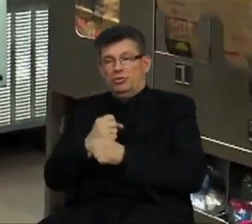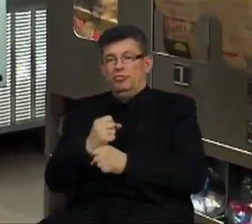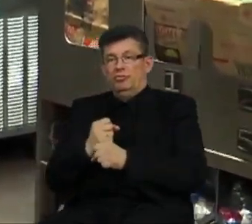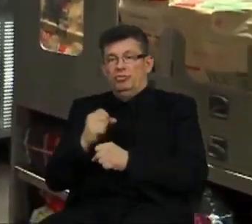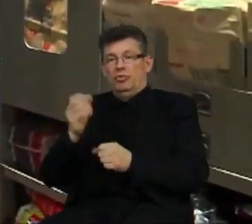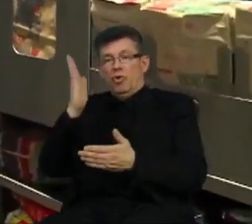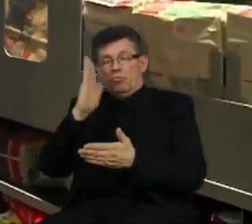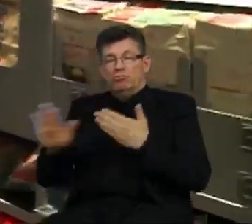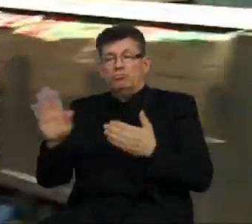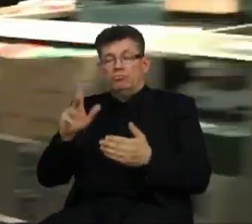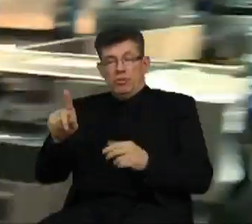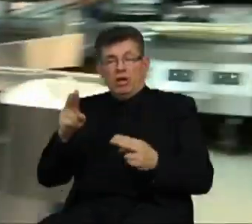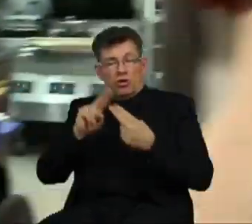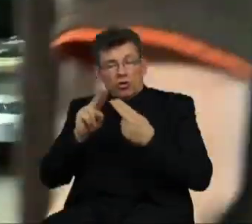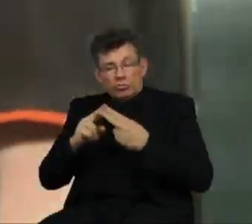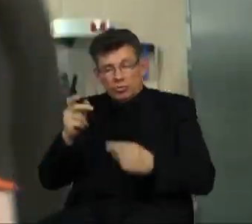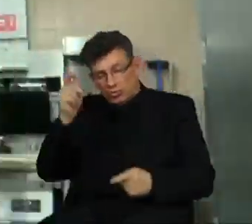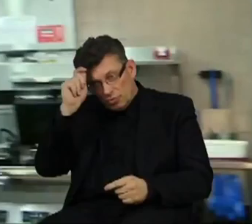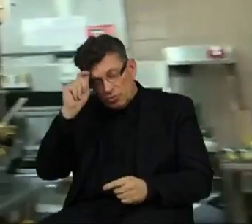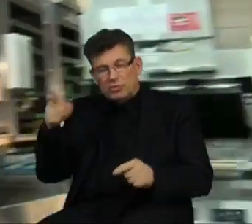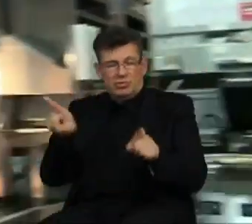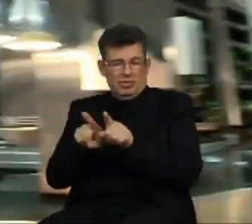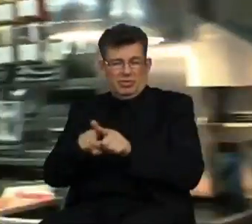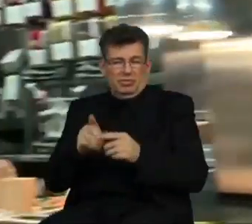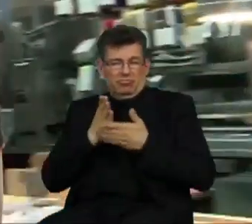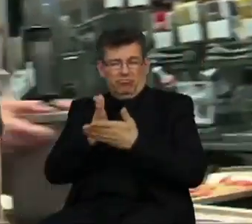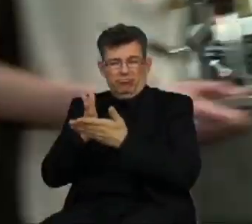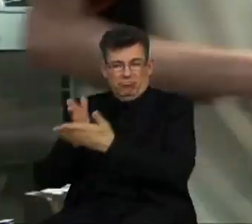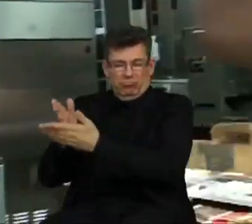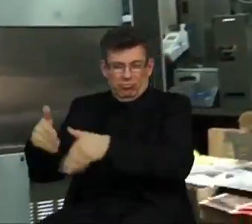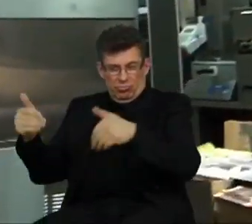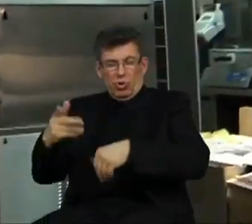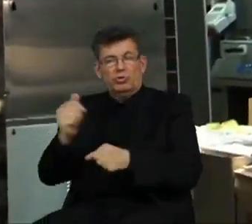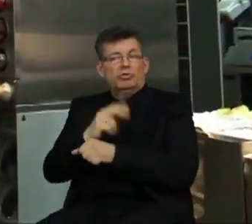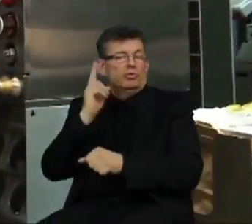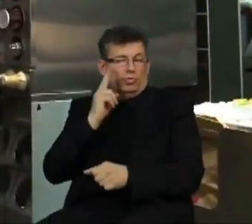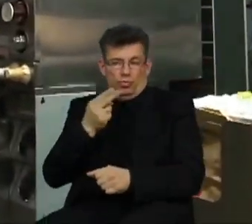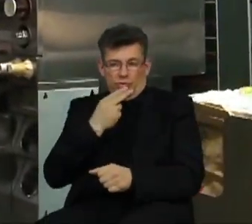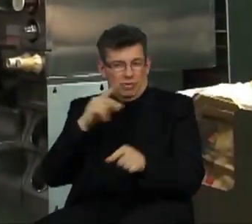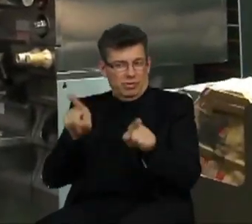coachować, weryfikować, sprawdzać i podpowiadać, pomimo że jest osobą głuchoniemą.